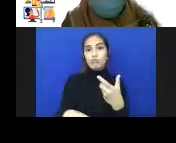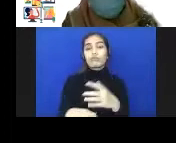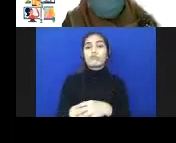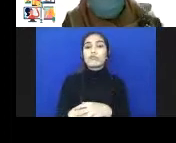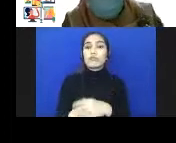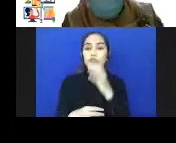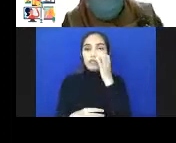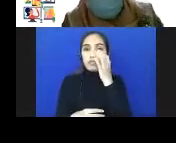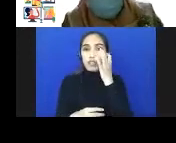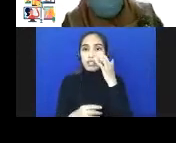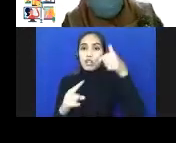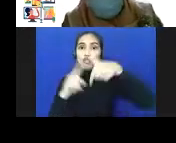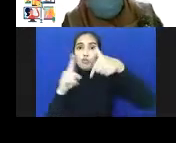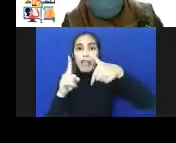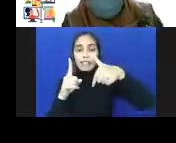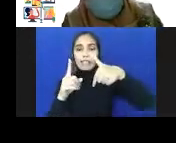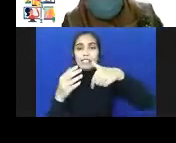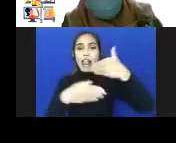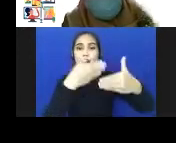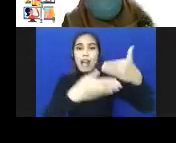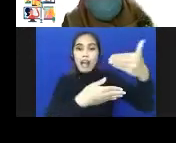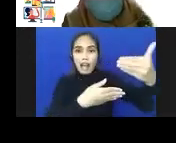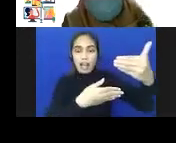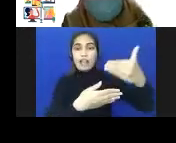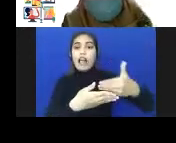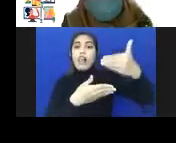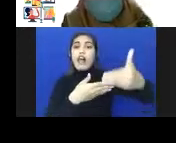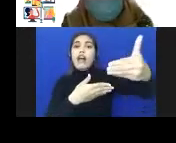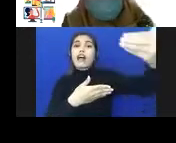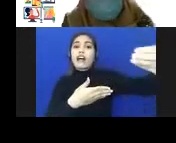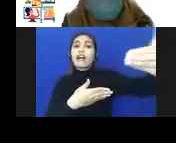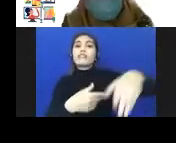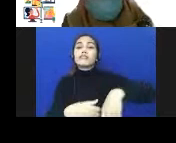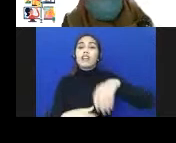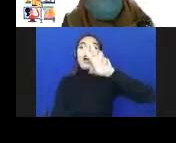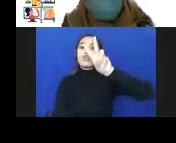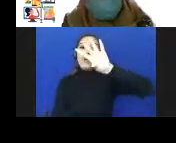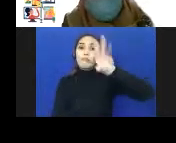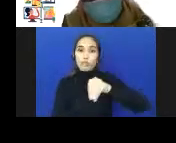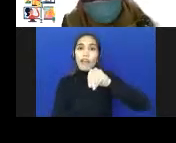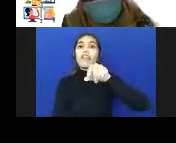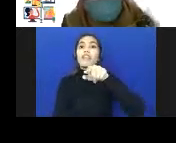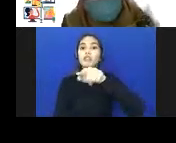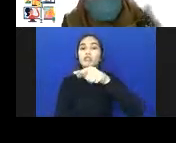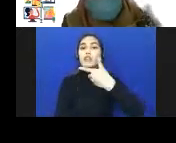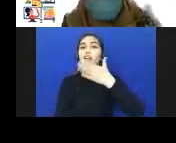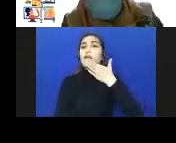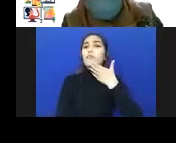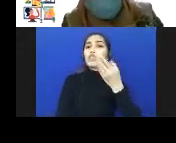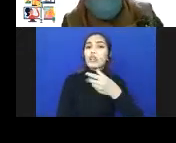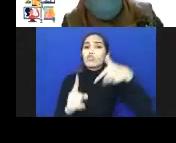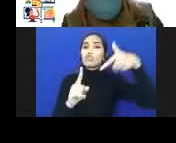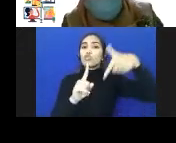Ini 17 langkahnya yang dilaksanakan, jadi selama 2 bulan itu ada 17 langkah yang mempermudah kita